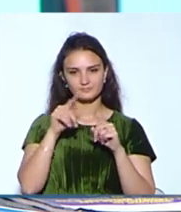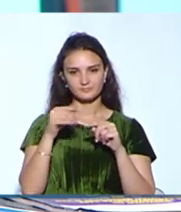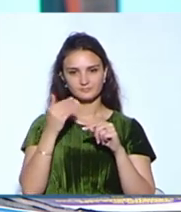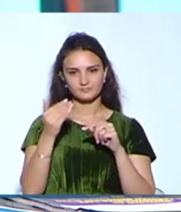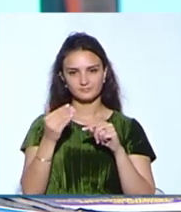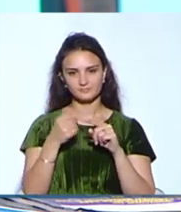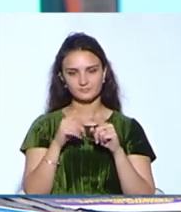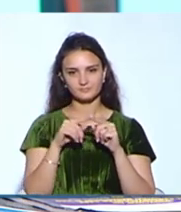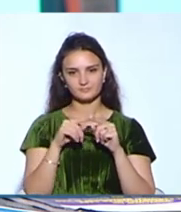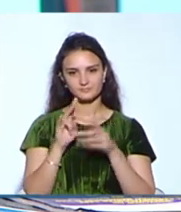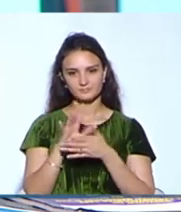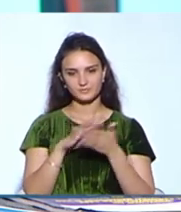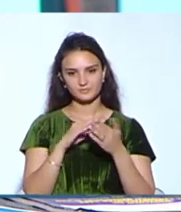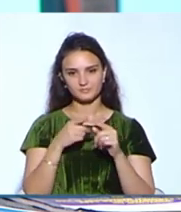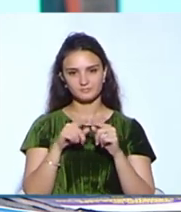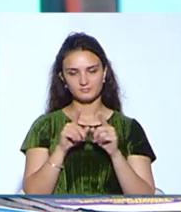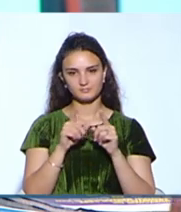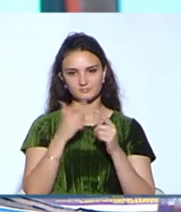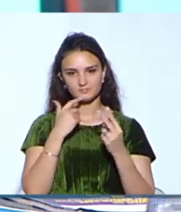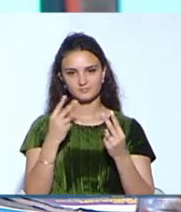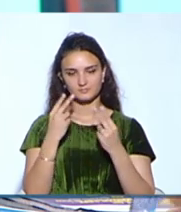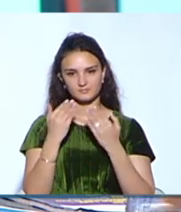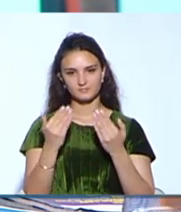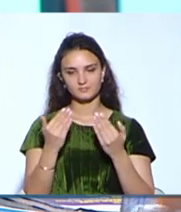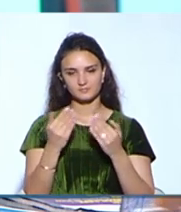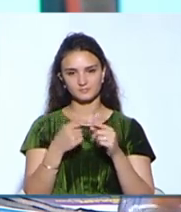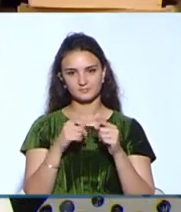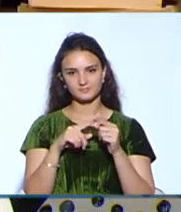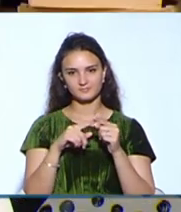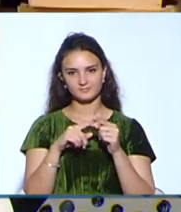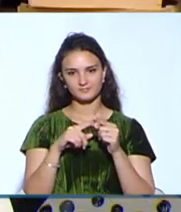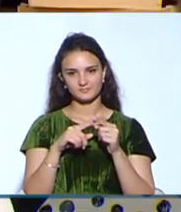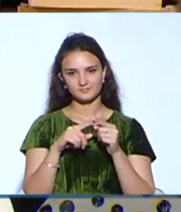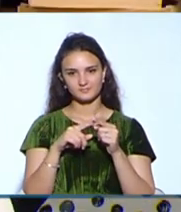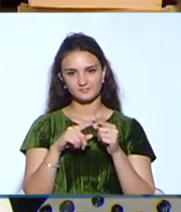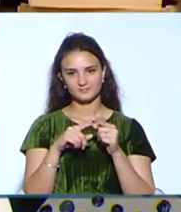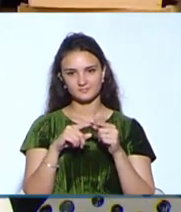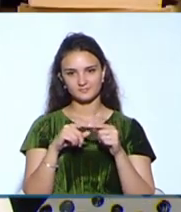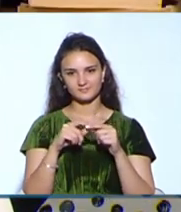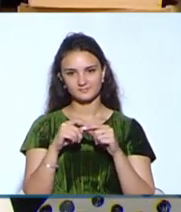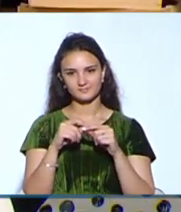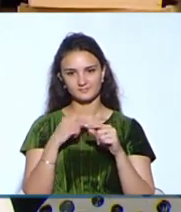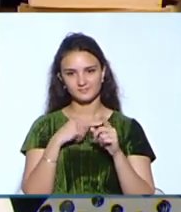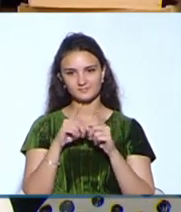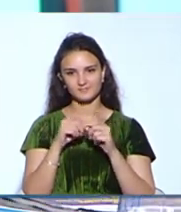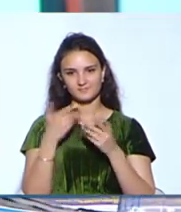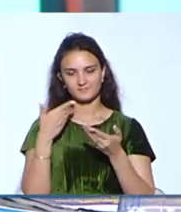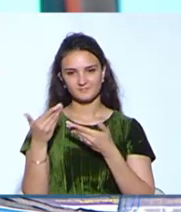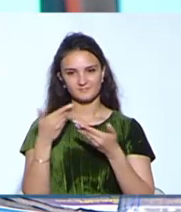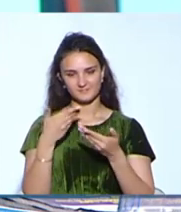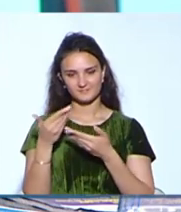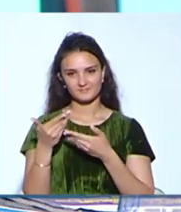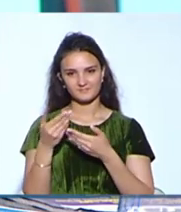ხანშენობით მოგმართავ, ხანთქვენობით ბოდიშს ვიხდი, მაგრამ აყურებლისათვის ვიმართავ, მოგმართავ თქვენობით, მაგრამ ჩვენ ასე მივმართავთ ერთმანეთს